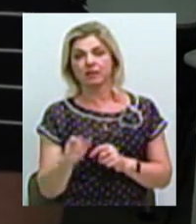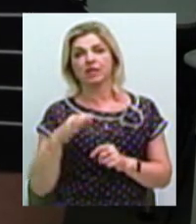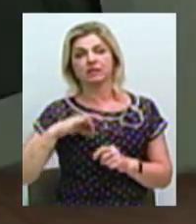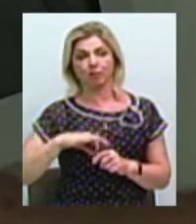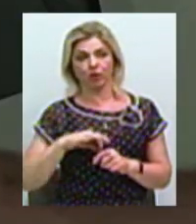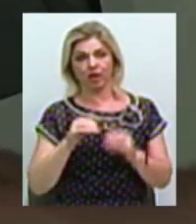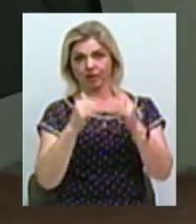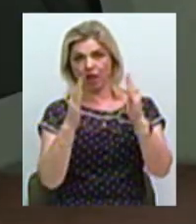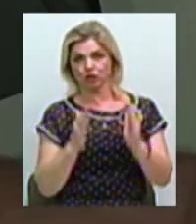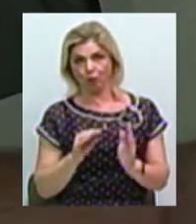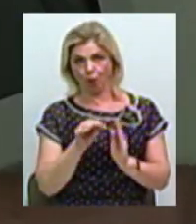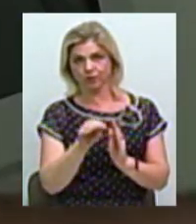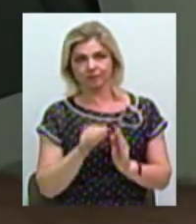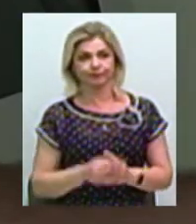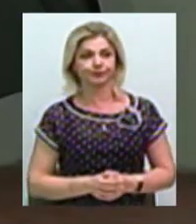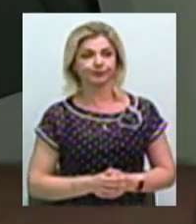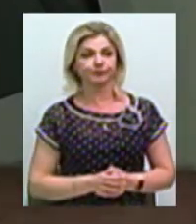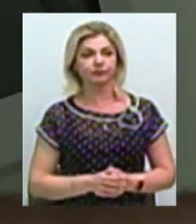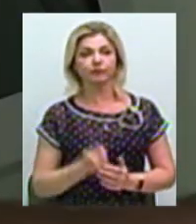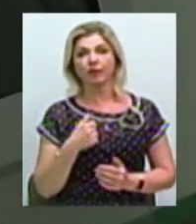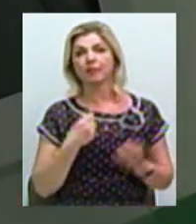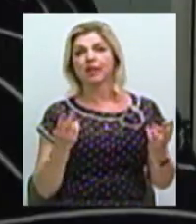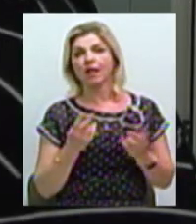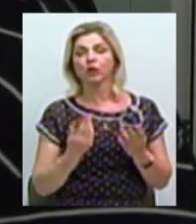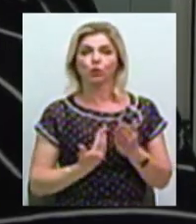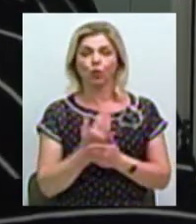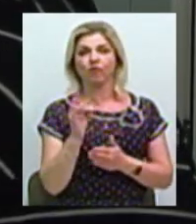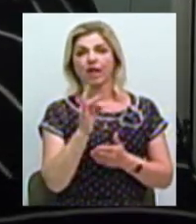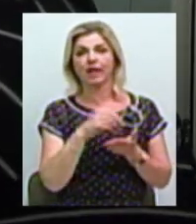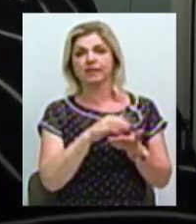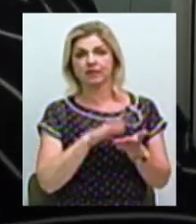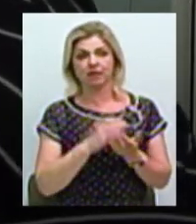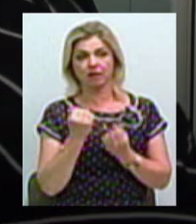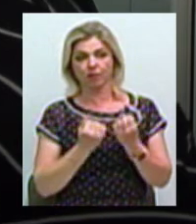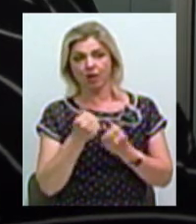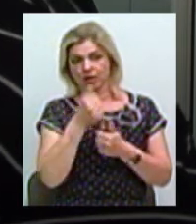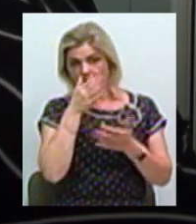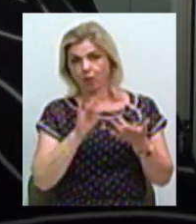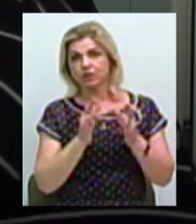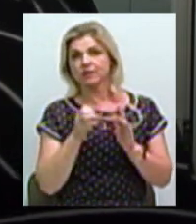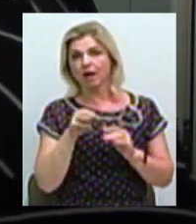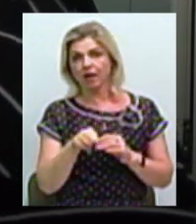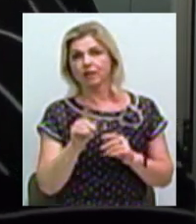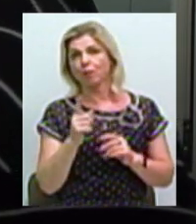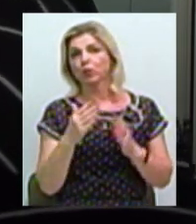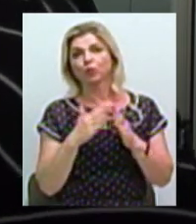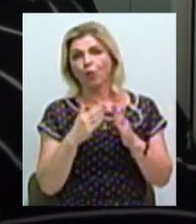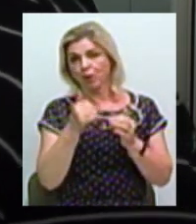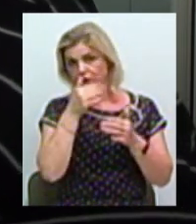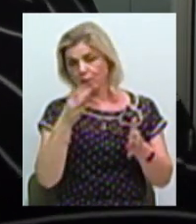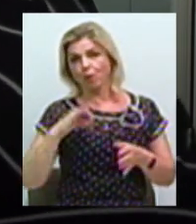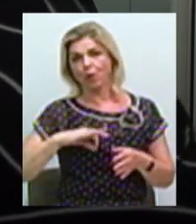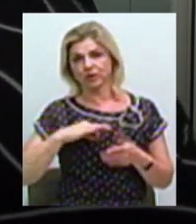тачбокс. Мені треба перереєструвати транспортний засіб. Не можу зайти на сайт, бо нема вдома змоги скористатися